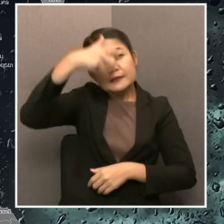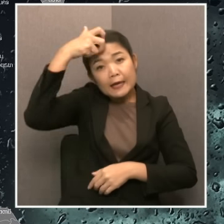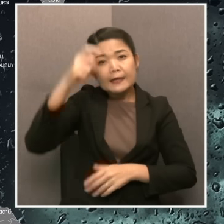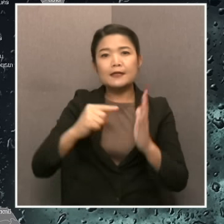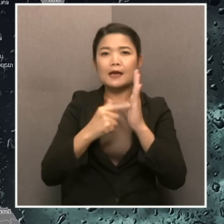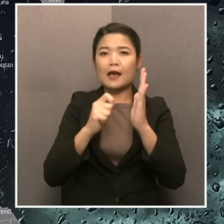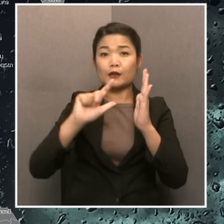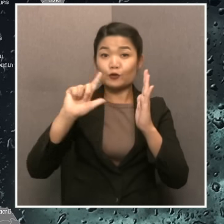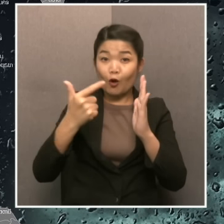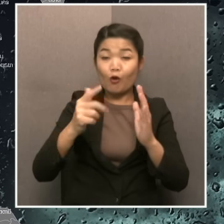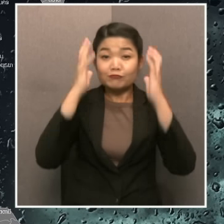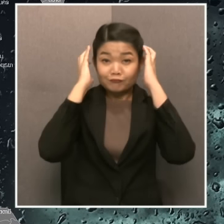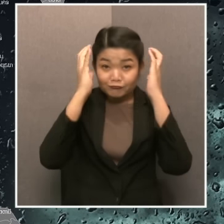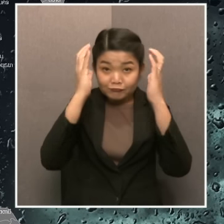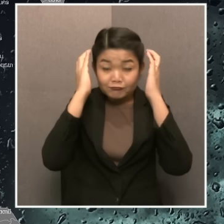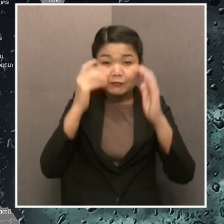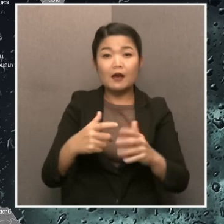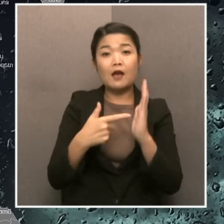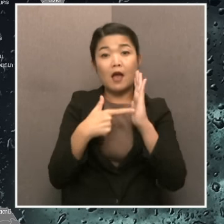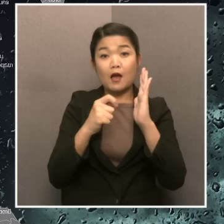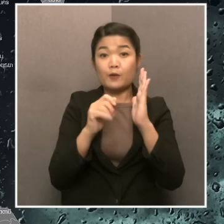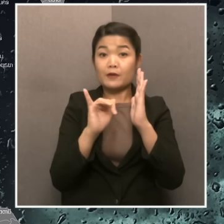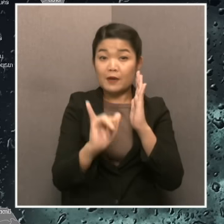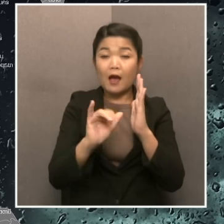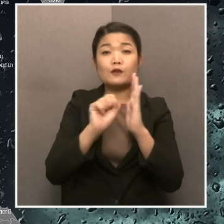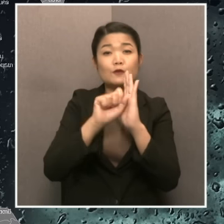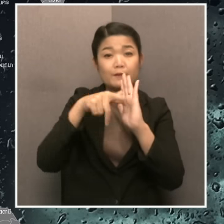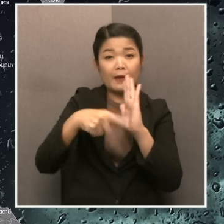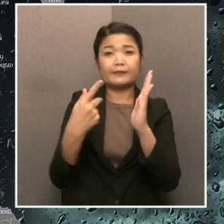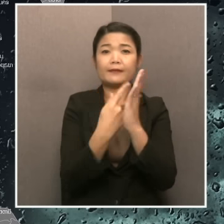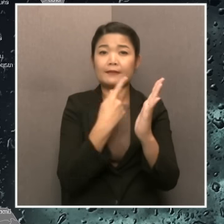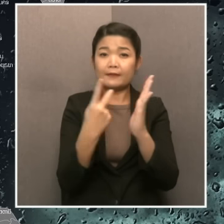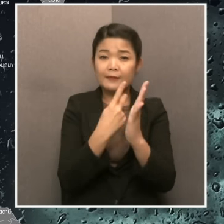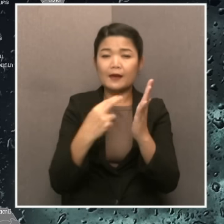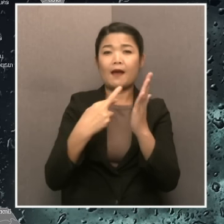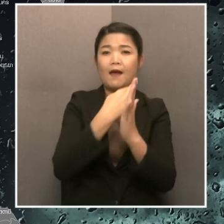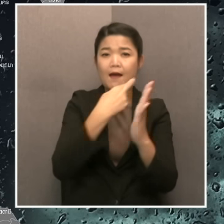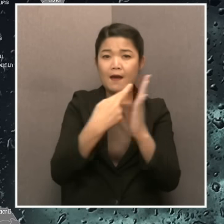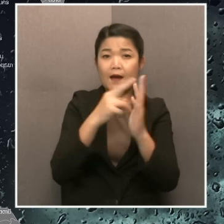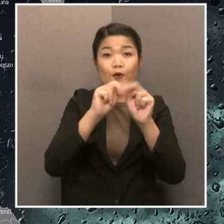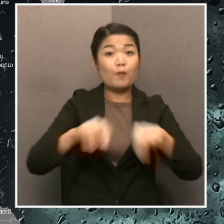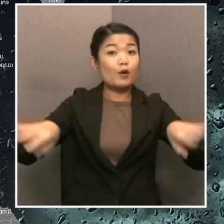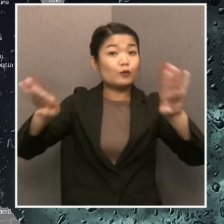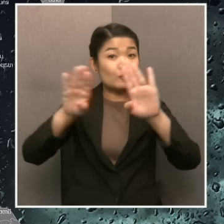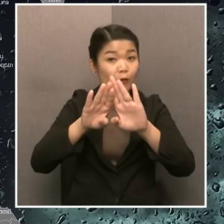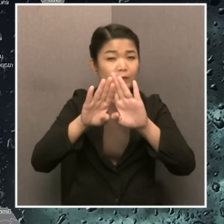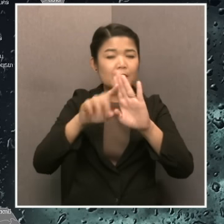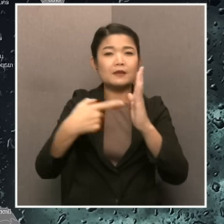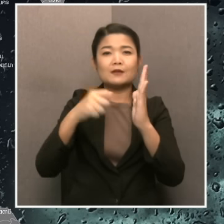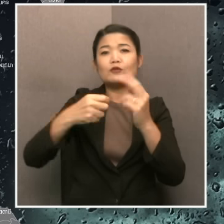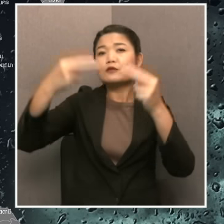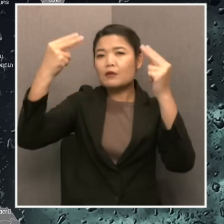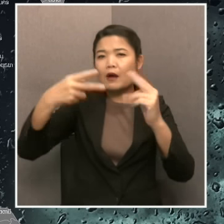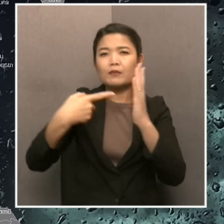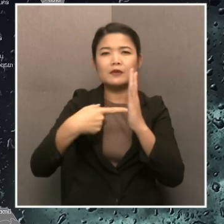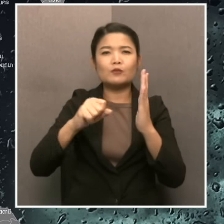องสระบุรีพระนครศรีอยุธยาสุพรรณบุรีกาญจนบุรีราชบุรีนครปฐมสมุทรสงครามสมุ